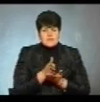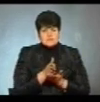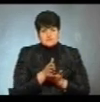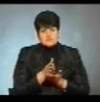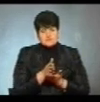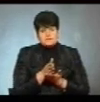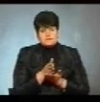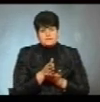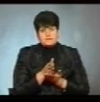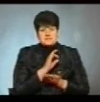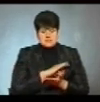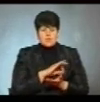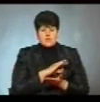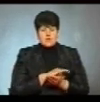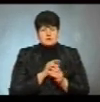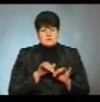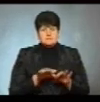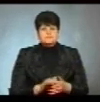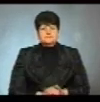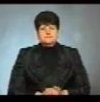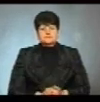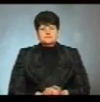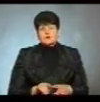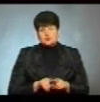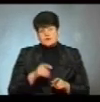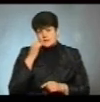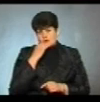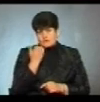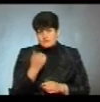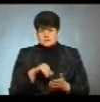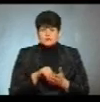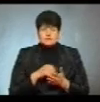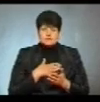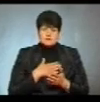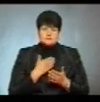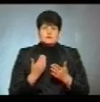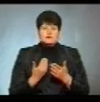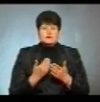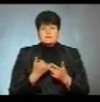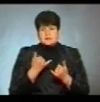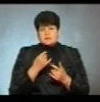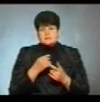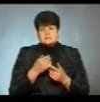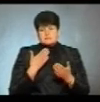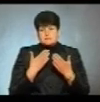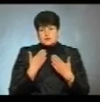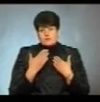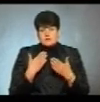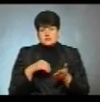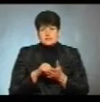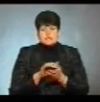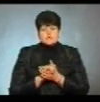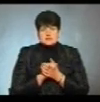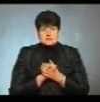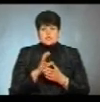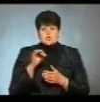спрямуваннях корисна тенденція. Дуже дякую вам за участь у нашому ефірі. Нагадаю, що ми спілкувалися з членом Асоціації